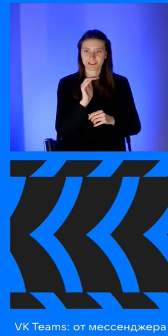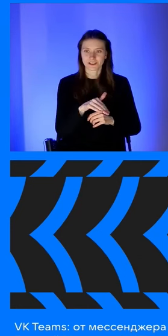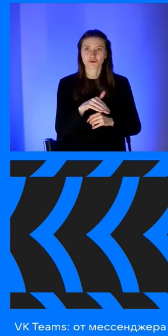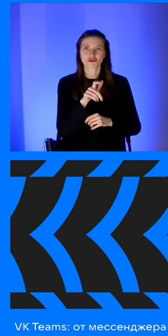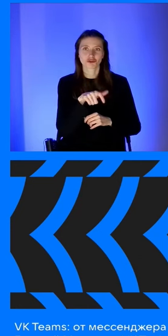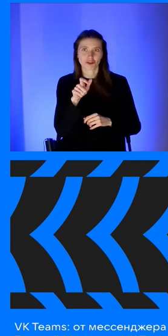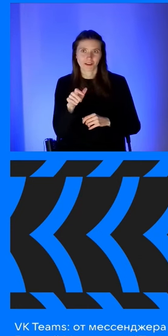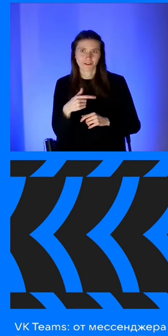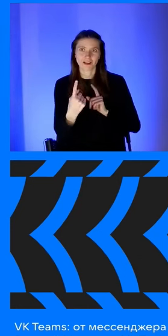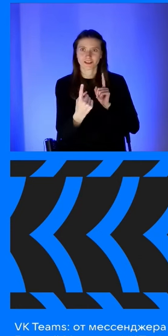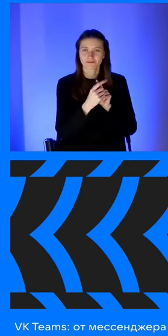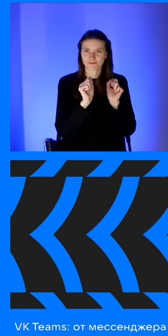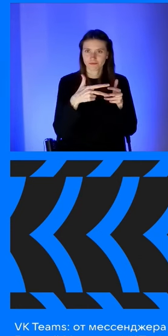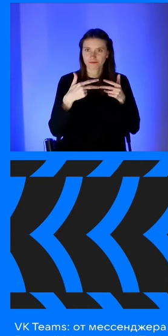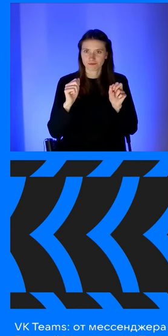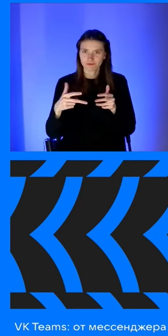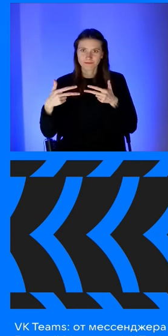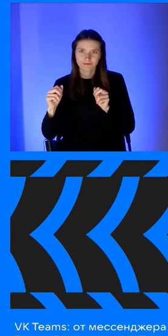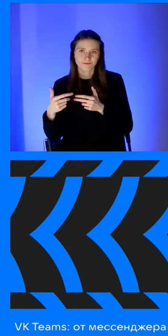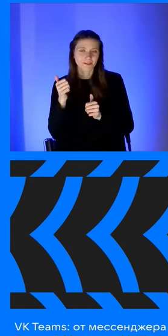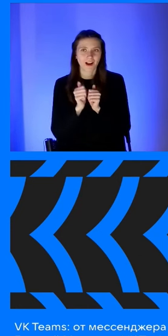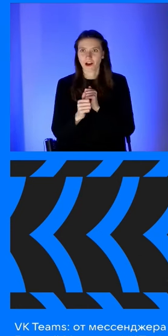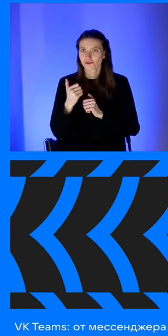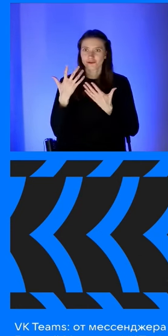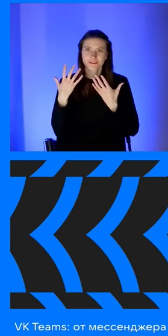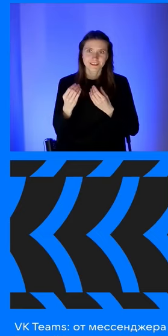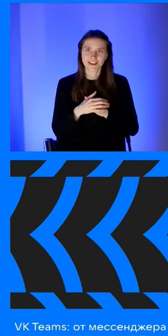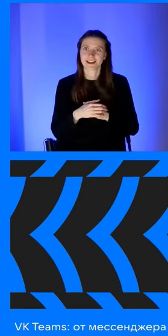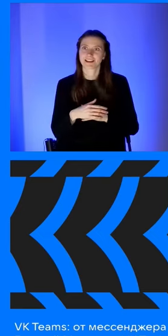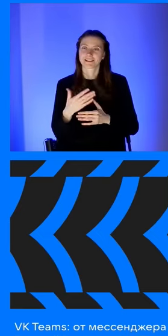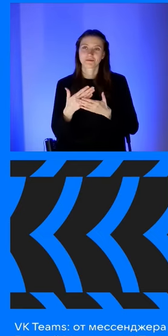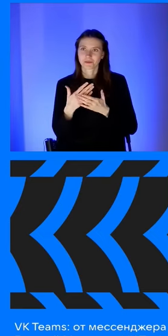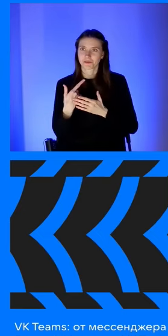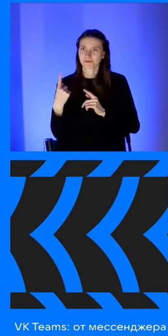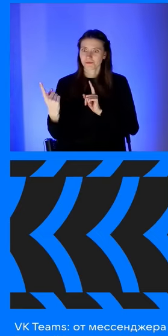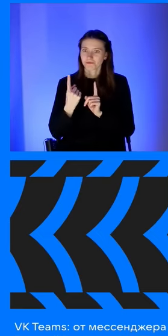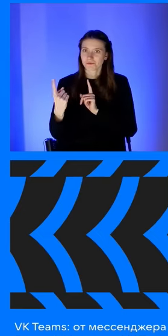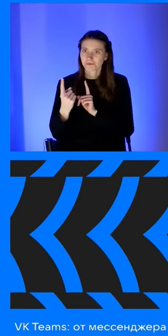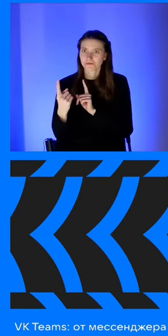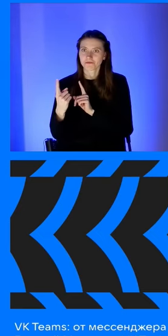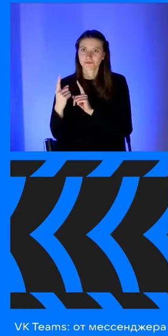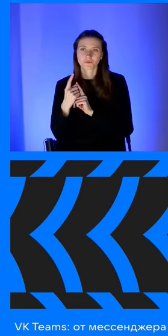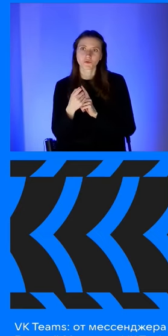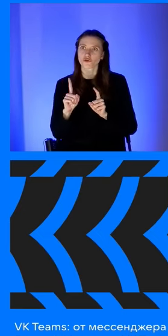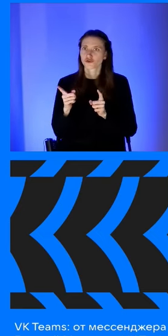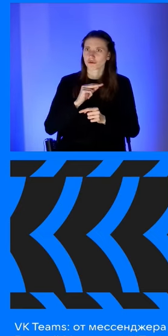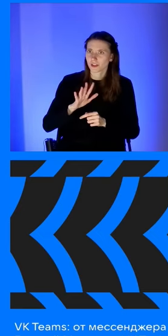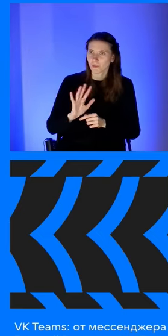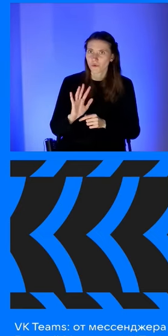день, в который вокруг ВК они приходят. И если что-то не работает, что-то не так классно сделано, мы узнаем об этом буквально через